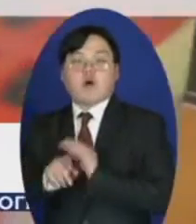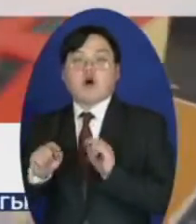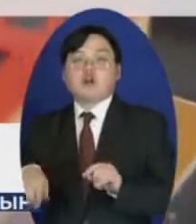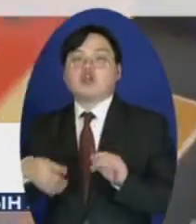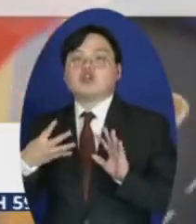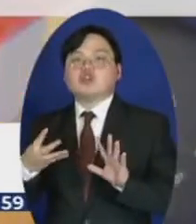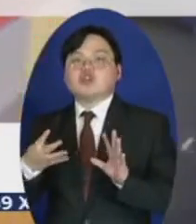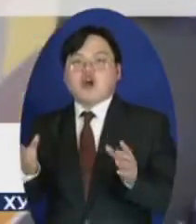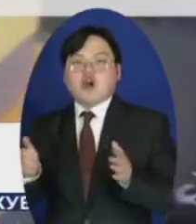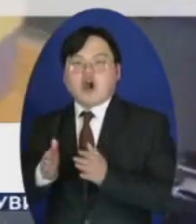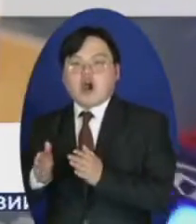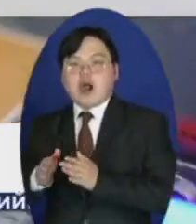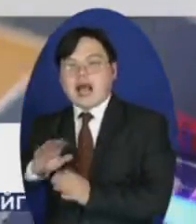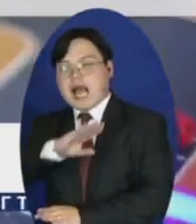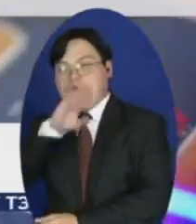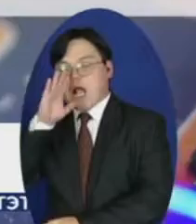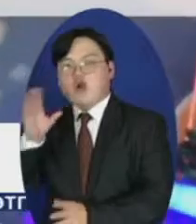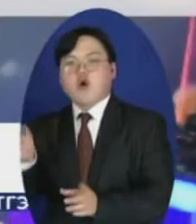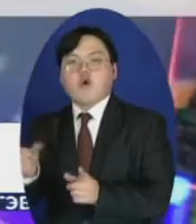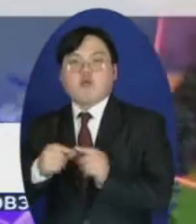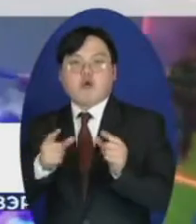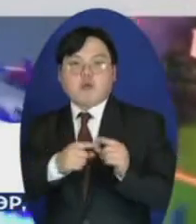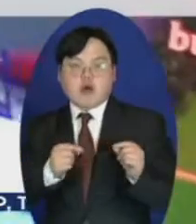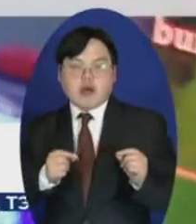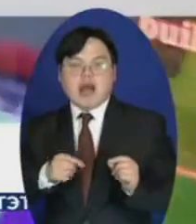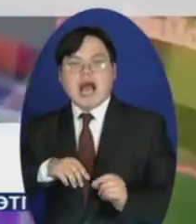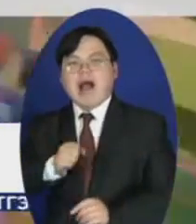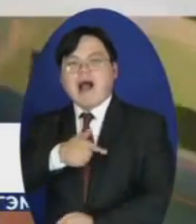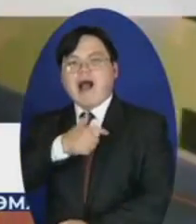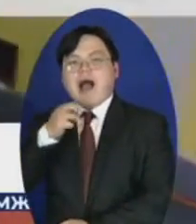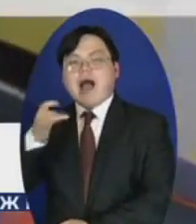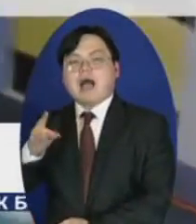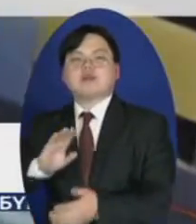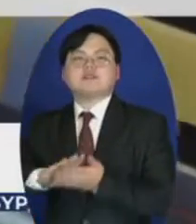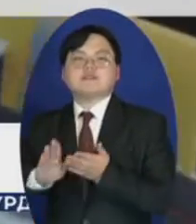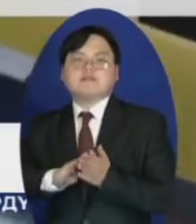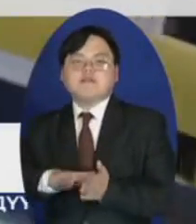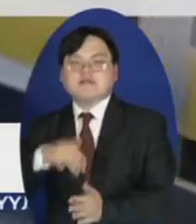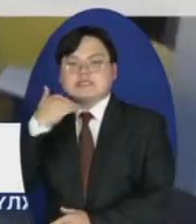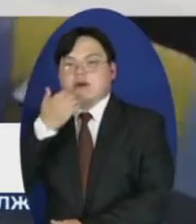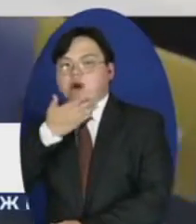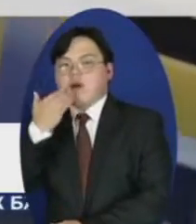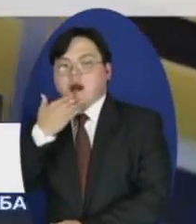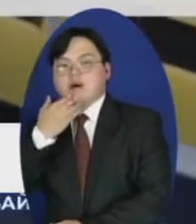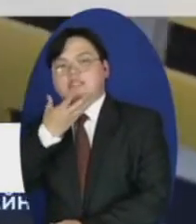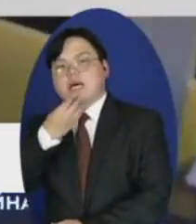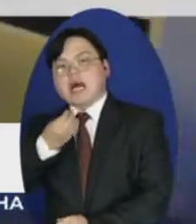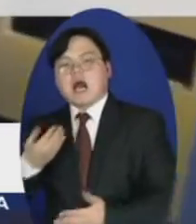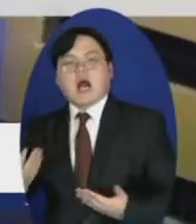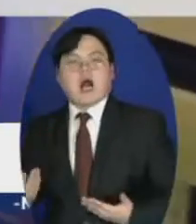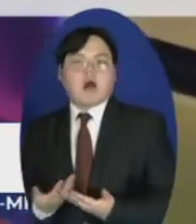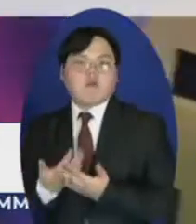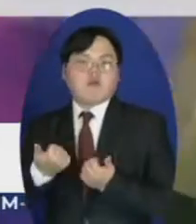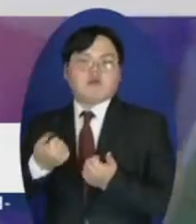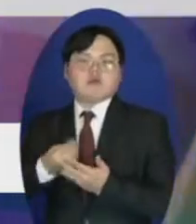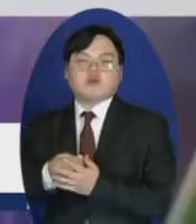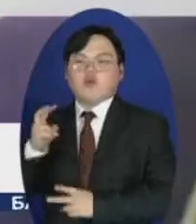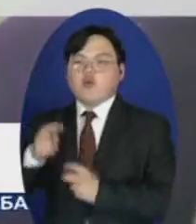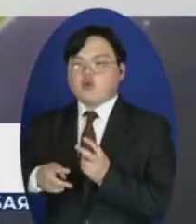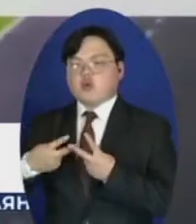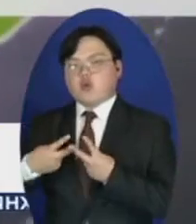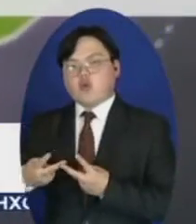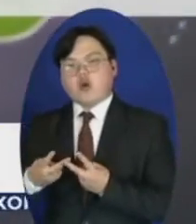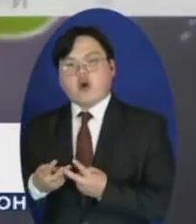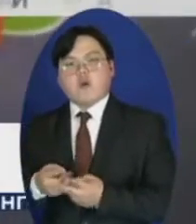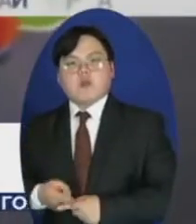ашиглаж байгаа 9 жижиг халаалтын хэсгүүдийг татан буулгаснаар агаарын бохирдол буурч, нутгийн ард иргэд эрүүл аюулгүй тав тухтай орчинд амьдарч,